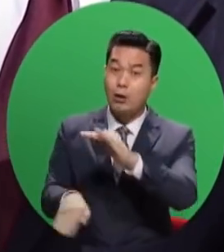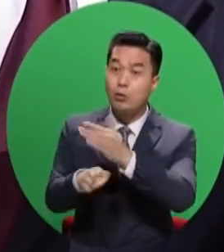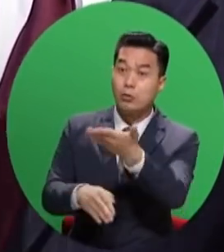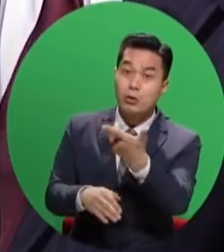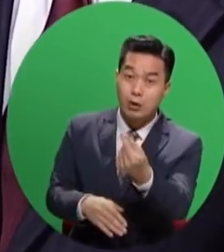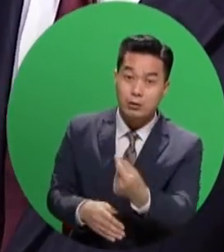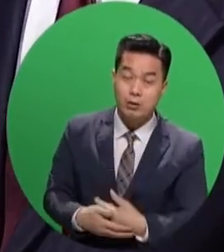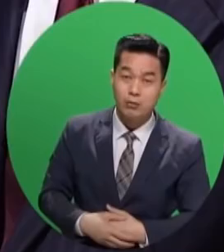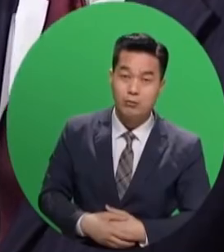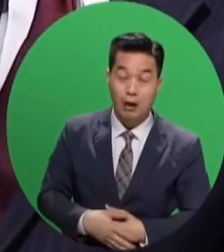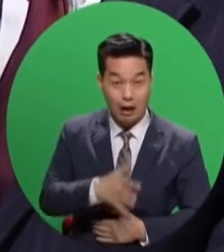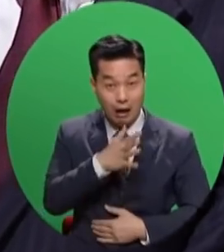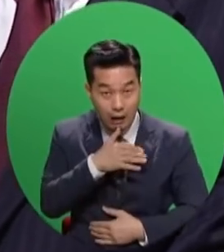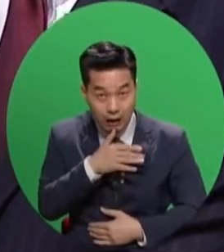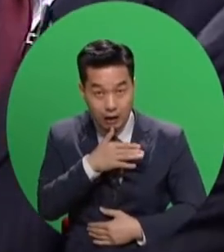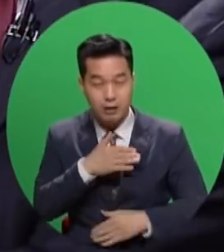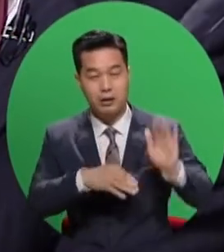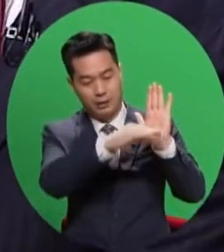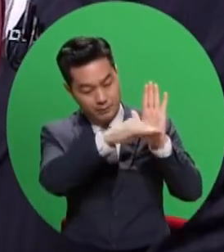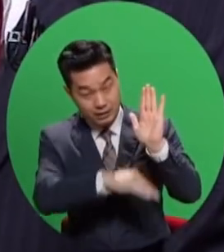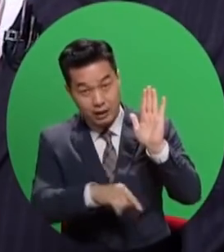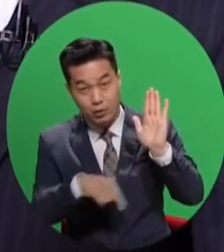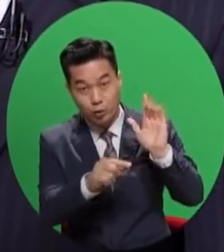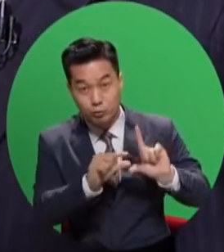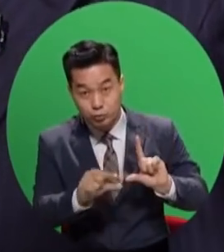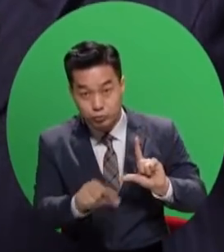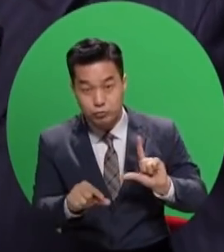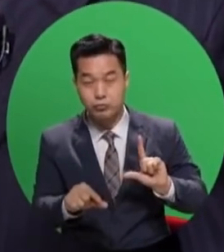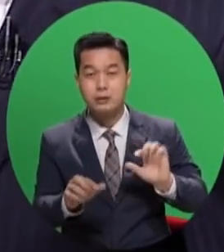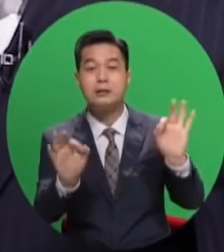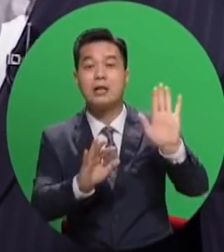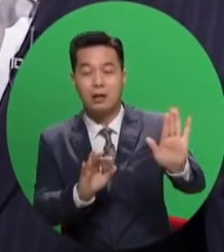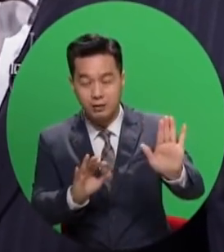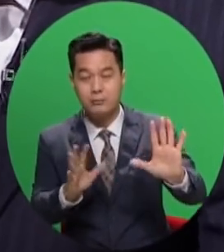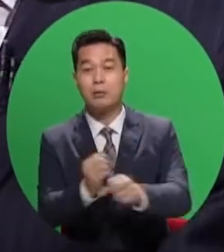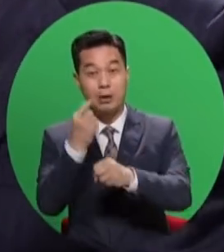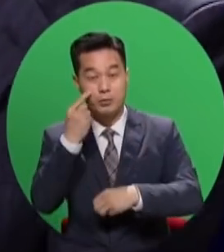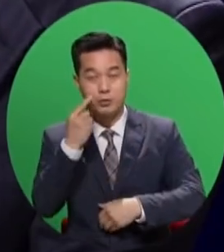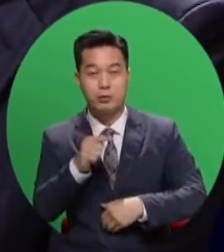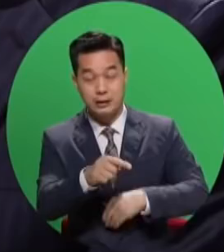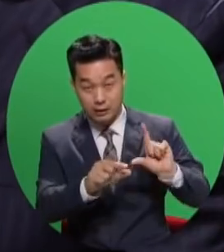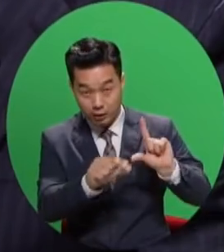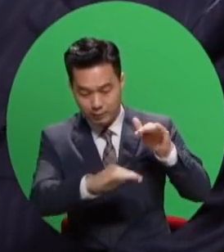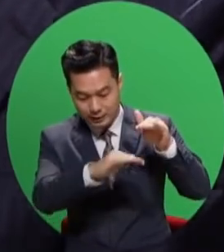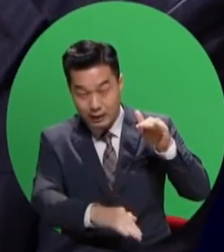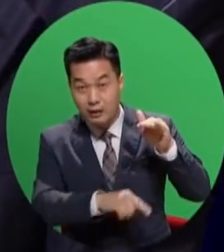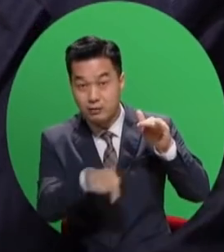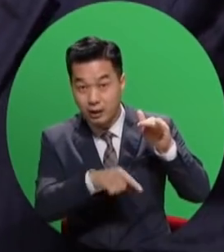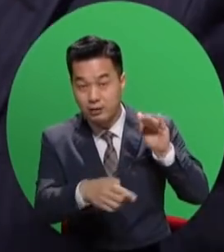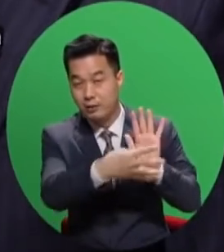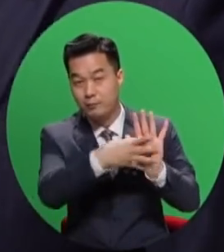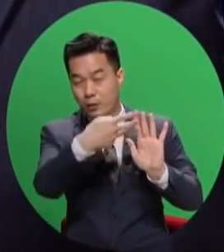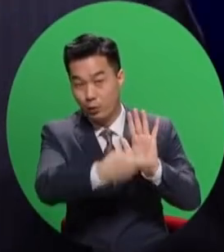엉터리 됐네요 그래요 네 그런데 야 이거는 요 걔네 질문 하나 더 이상 따냐 전해 마무리 하겠습니다 이것은 밑에 들어가는 이 표는